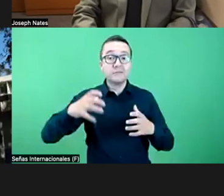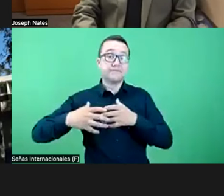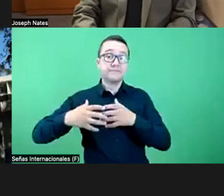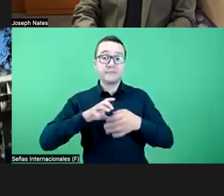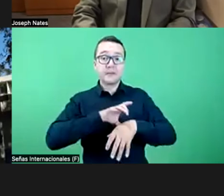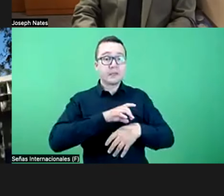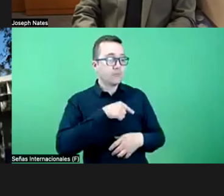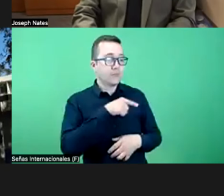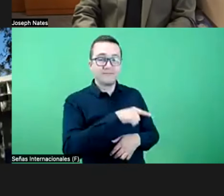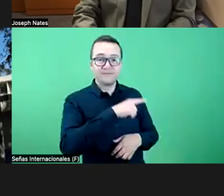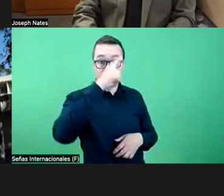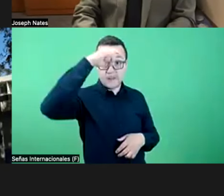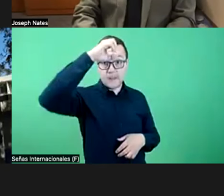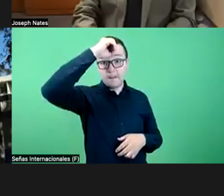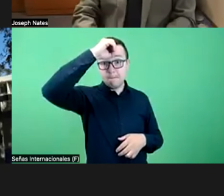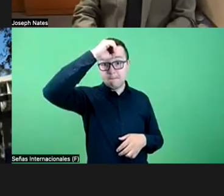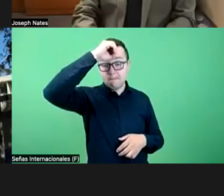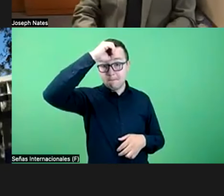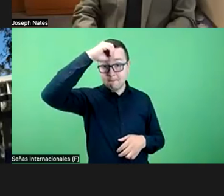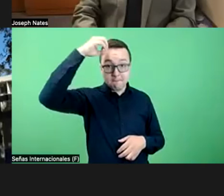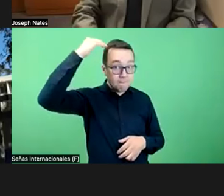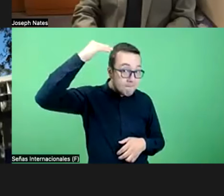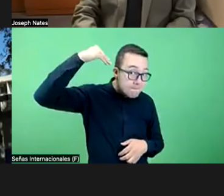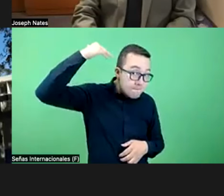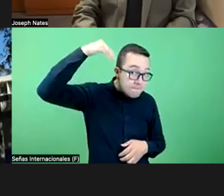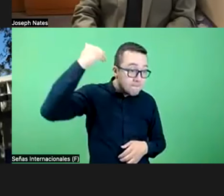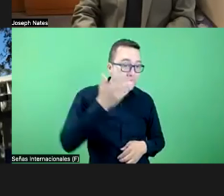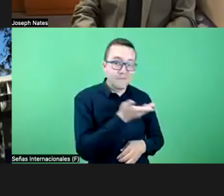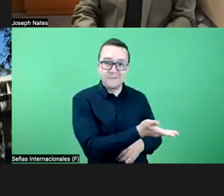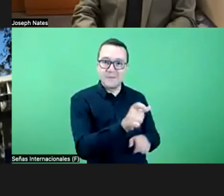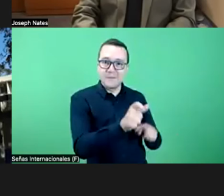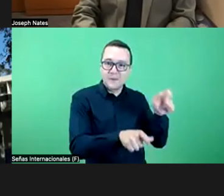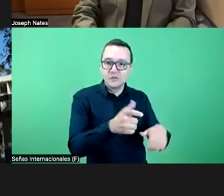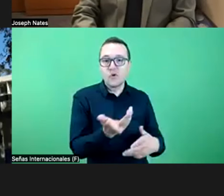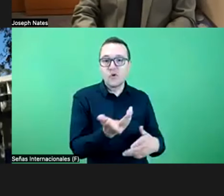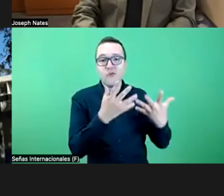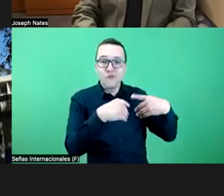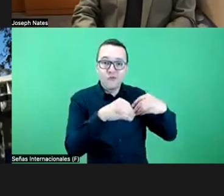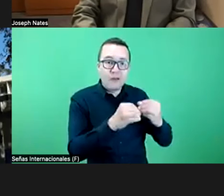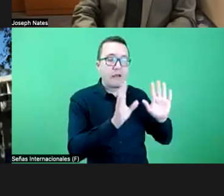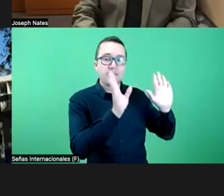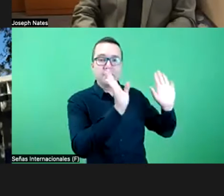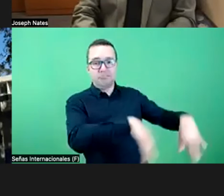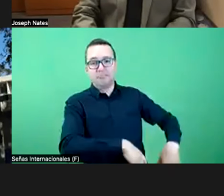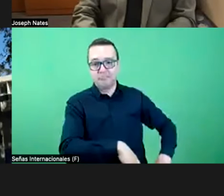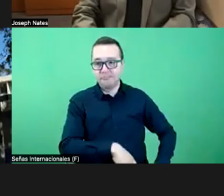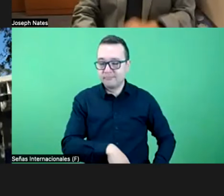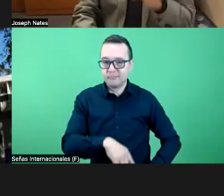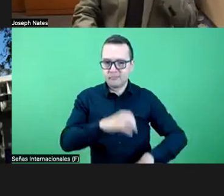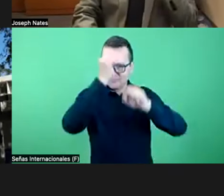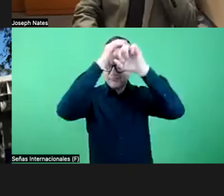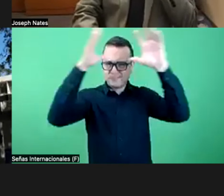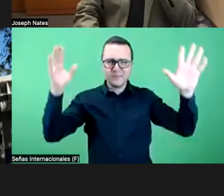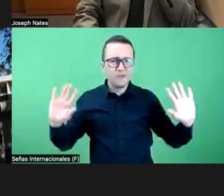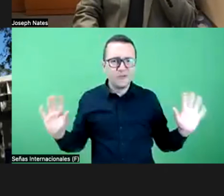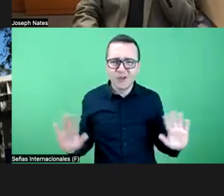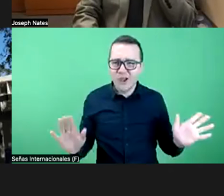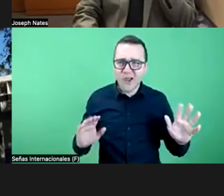que le patient et sa famille sont ignorants, qu'ils ne savent pas donner leur opinion. Ceci doit